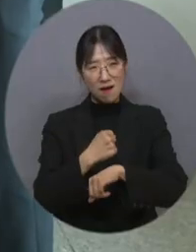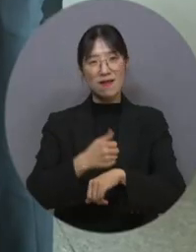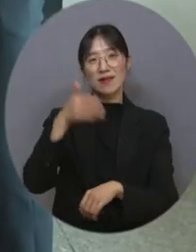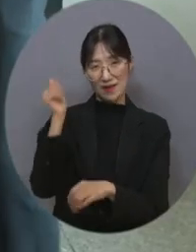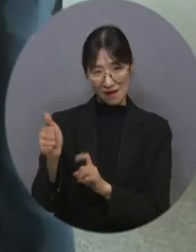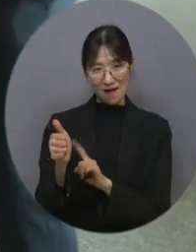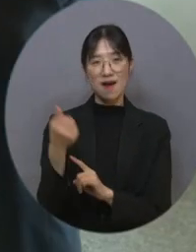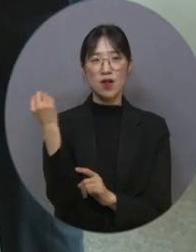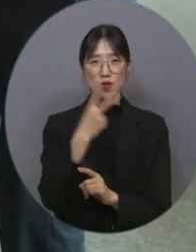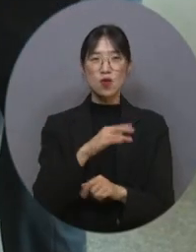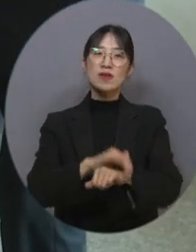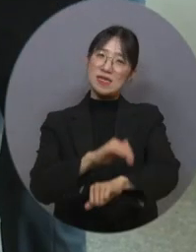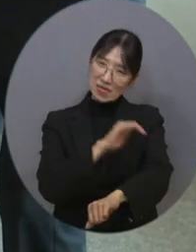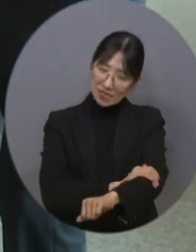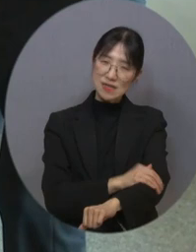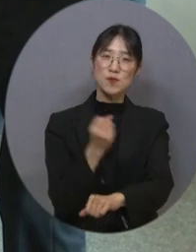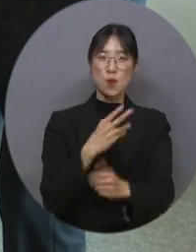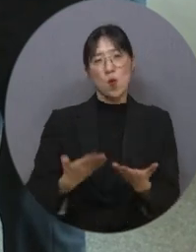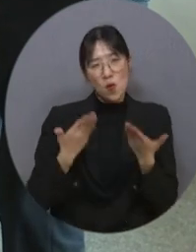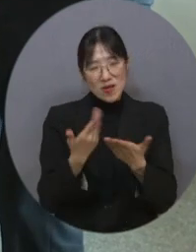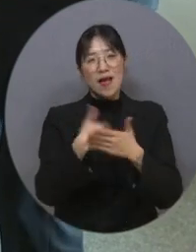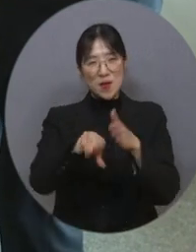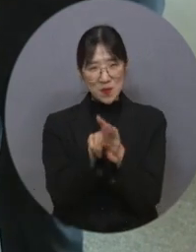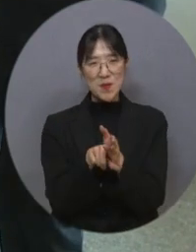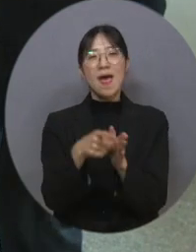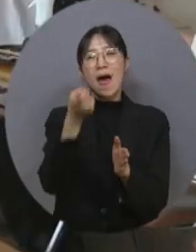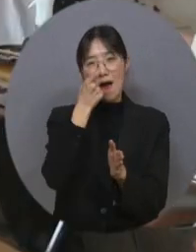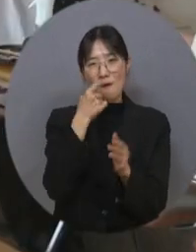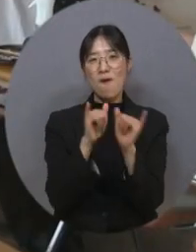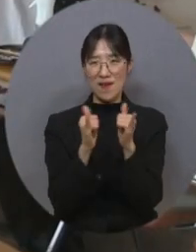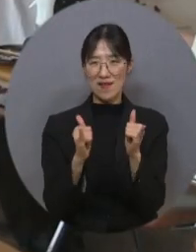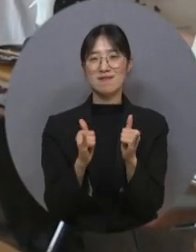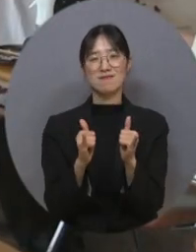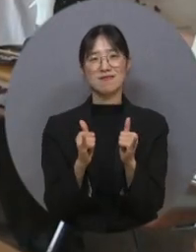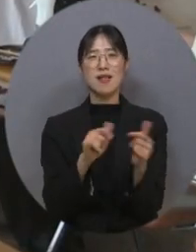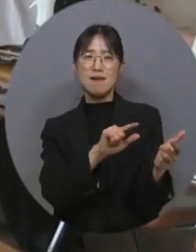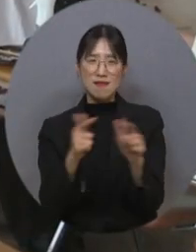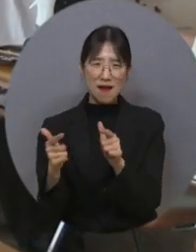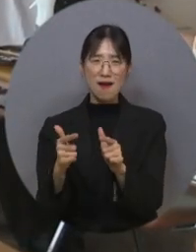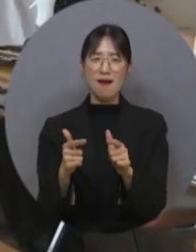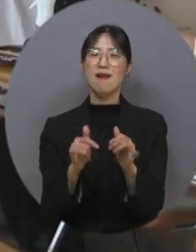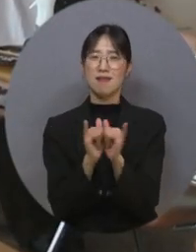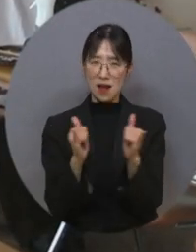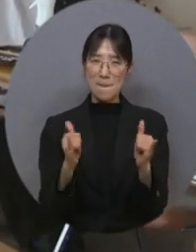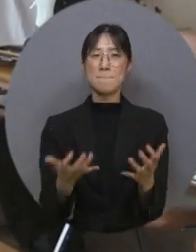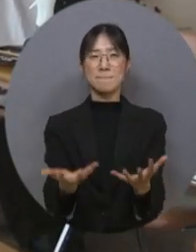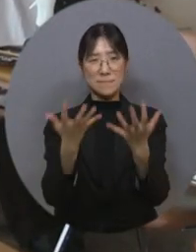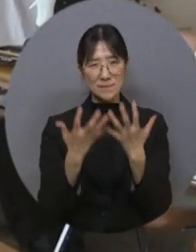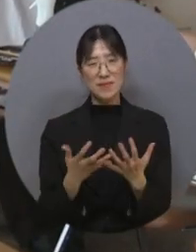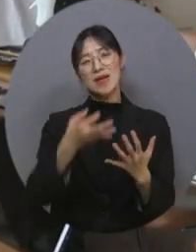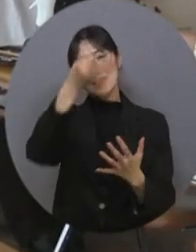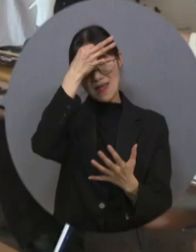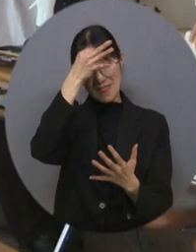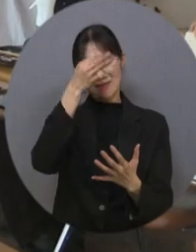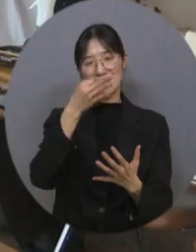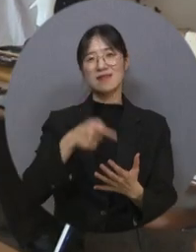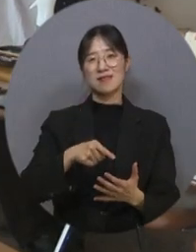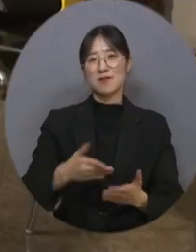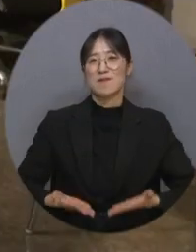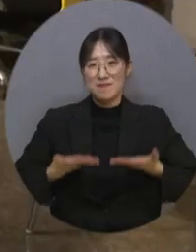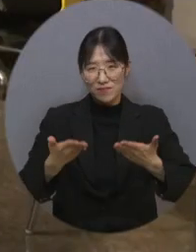기능장부터 현장 실습 겸 봉사를 위해 참석한 학원생까지 다양한 봉사단원들이 사랑의 재능 기부를